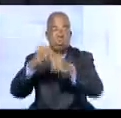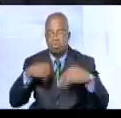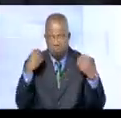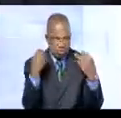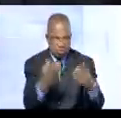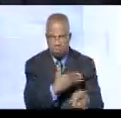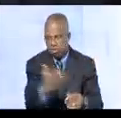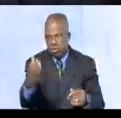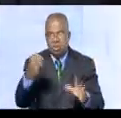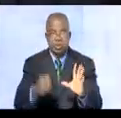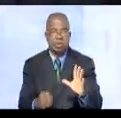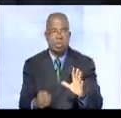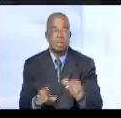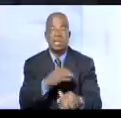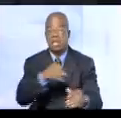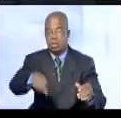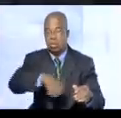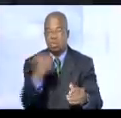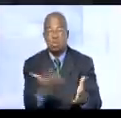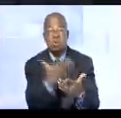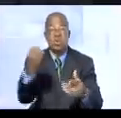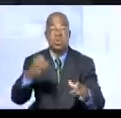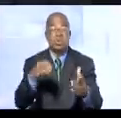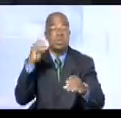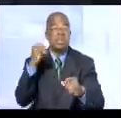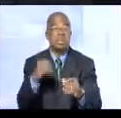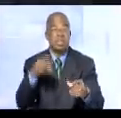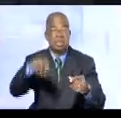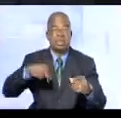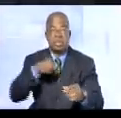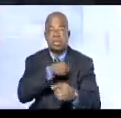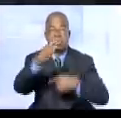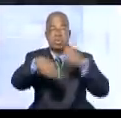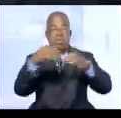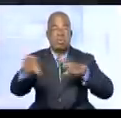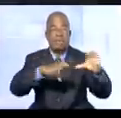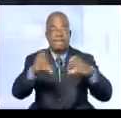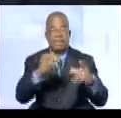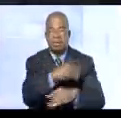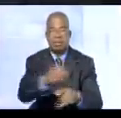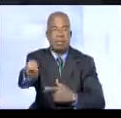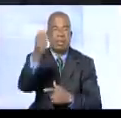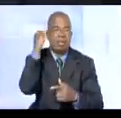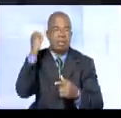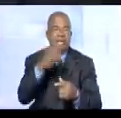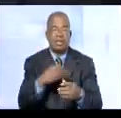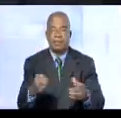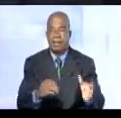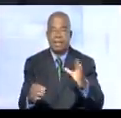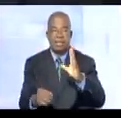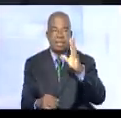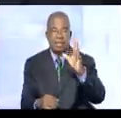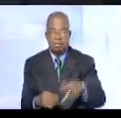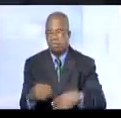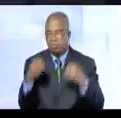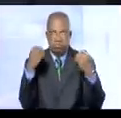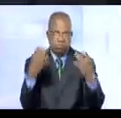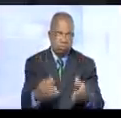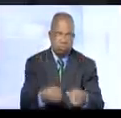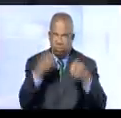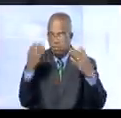de francs CFA. Et il y a différents autres dossiers dans le domaine donc. Donc de la pêche, dans le domaine donc des noix de coco. Il y a plusieurs donc